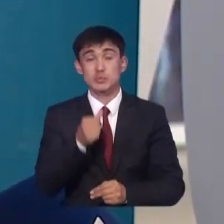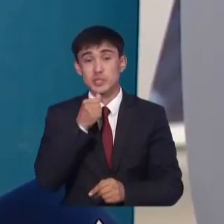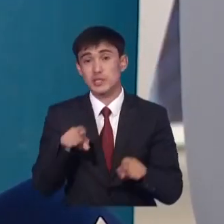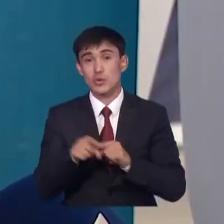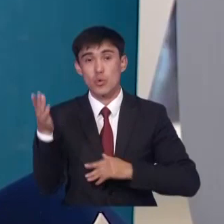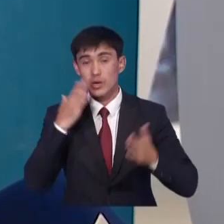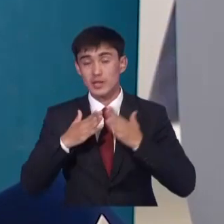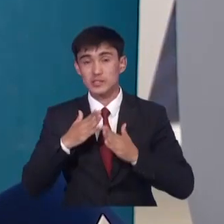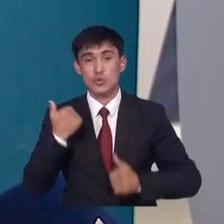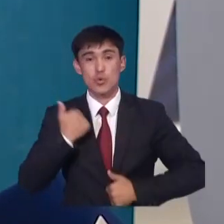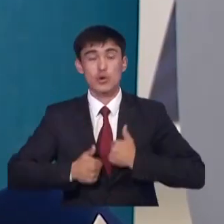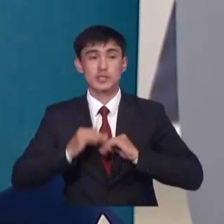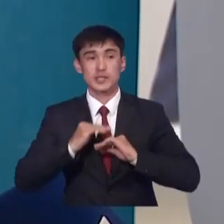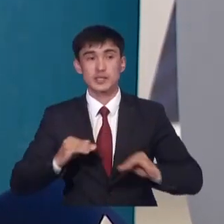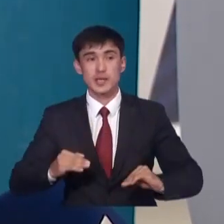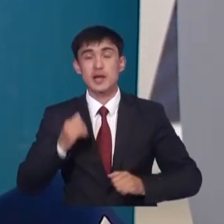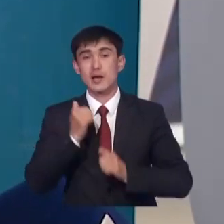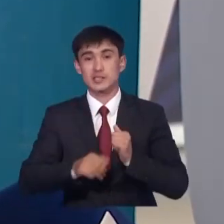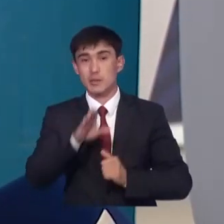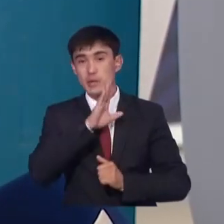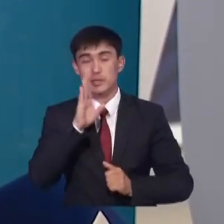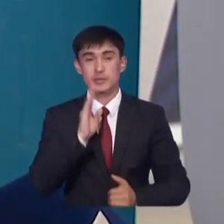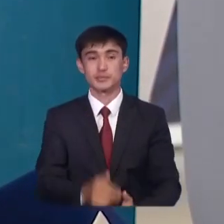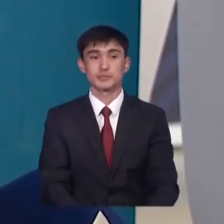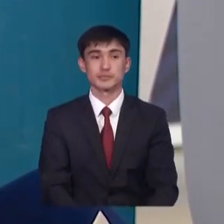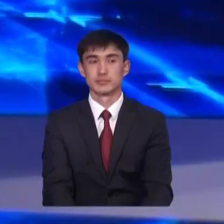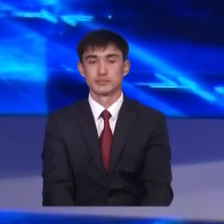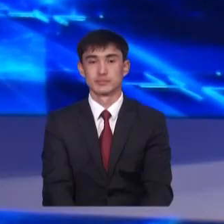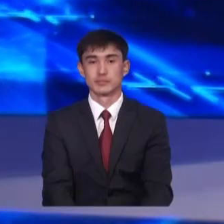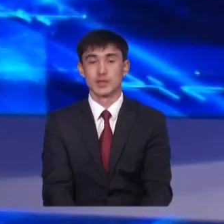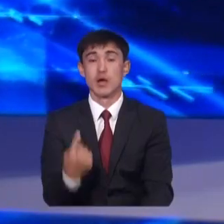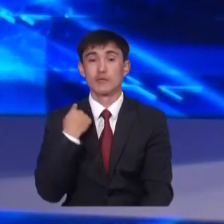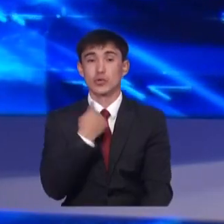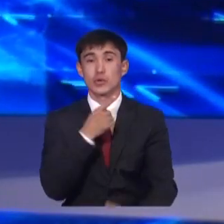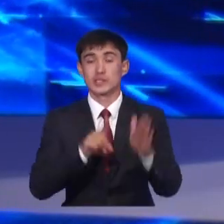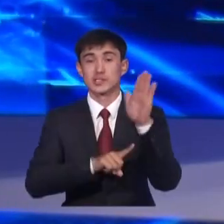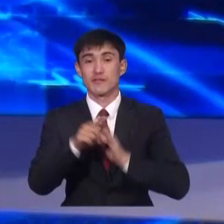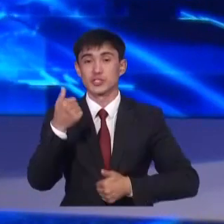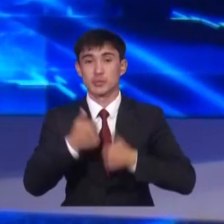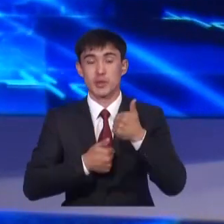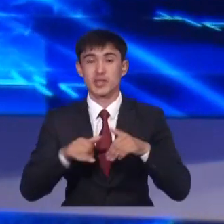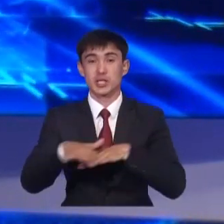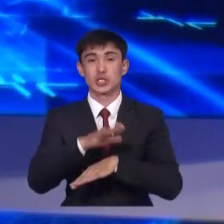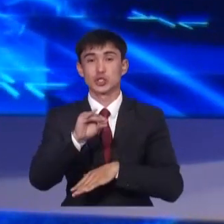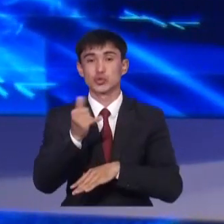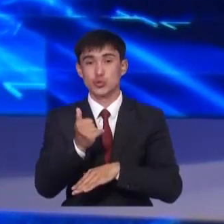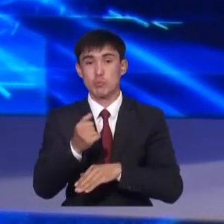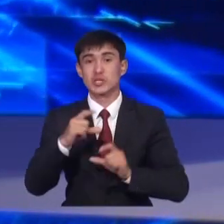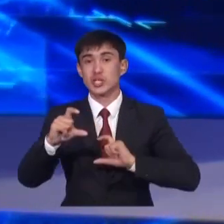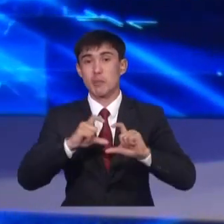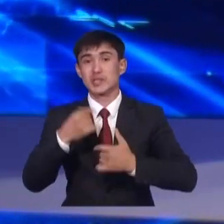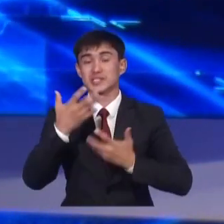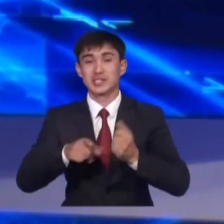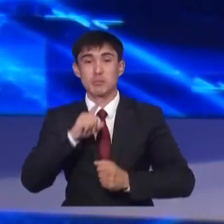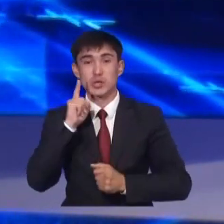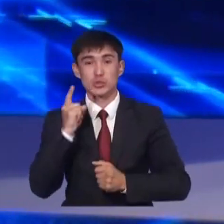такую радость и гордость за детей каждой матери. В Талдыкургане стартовал чемпионат края ЖЭТСУ по шахматам